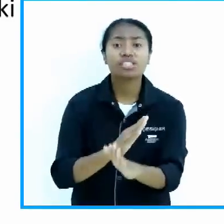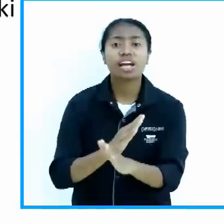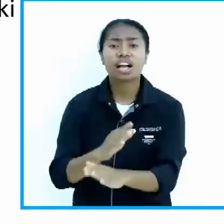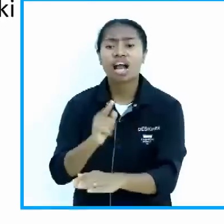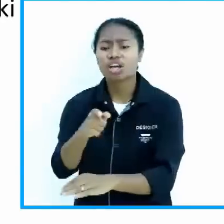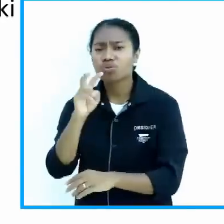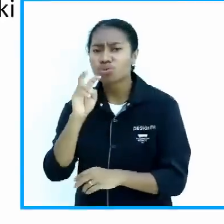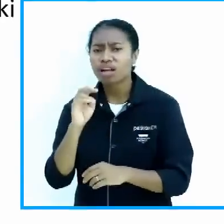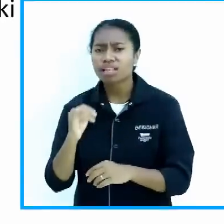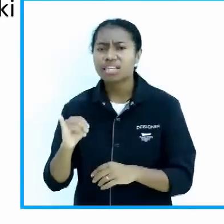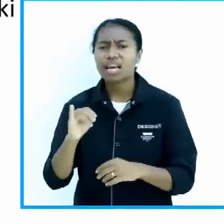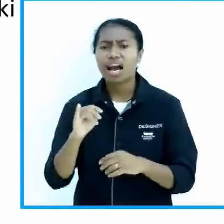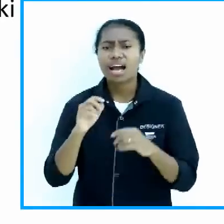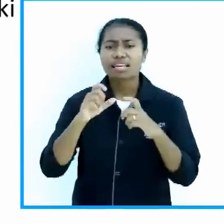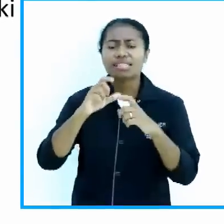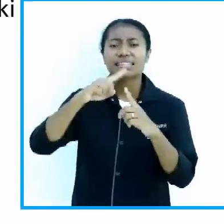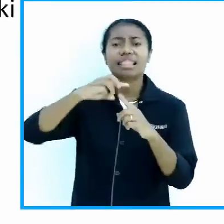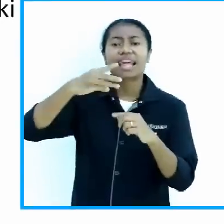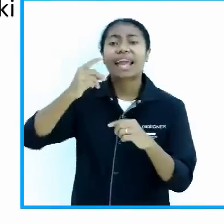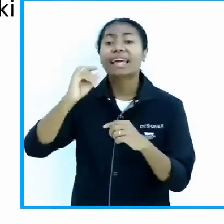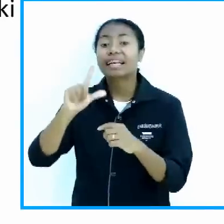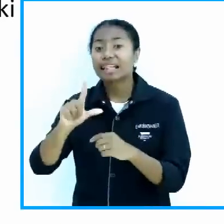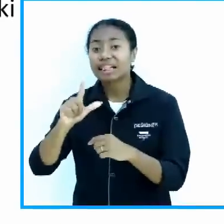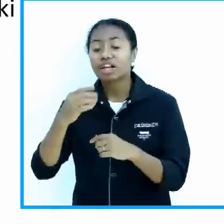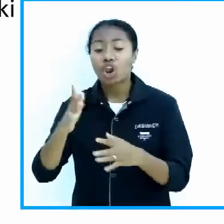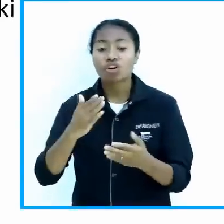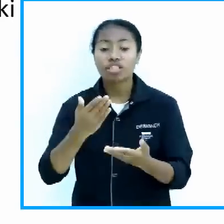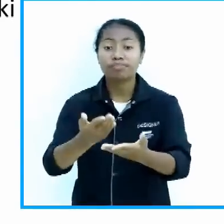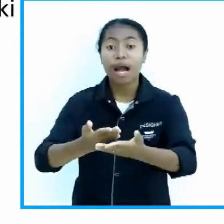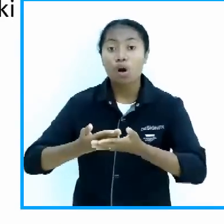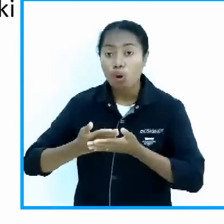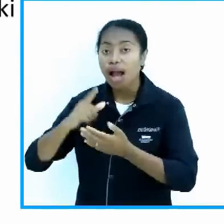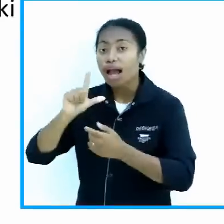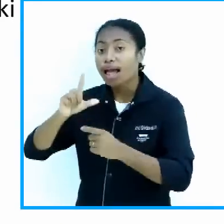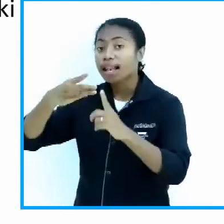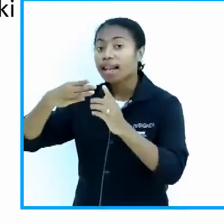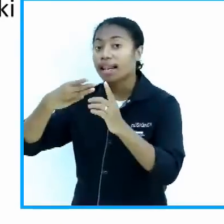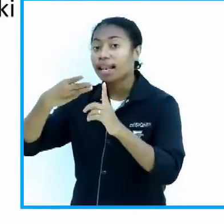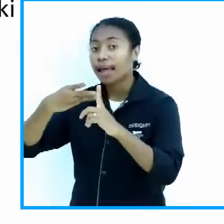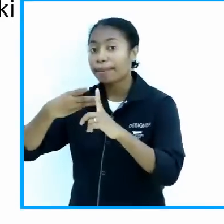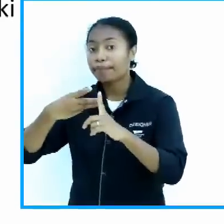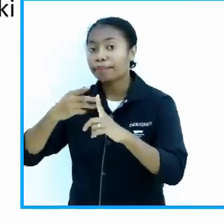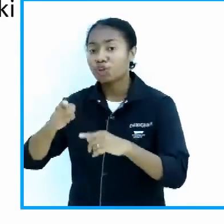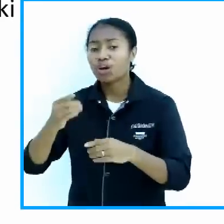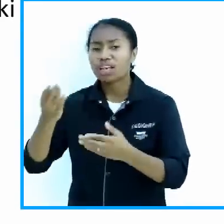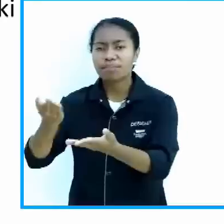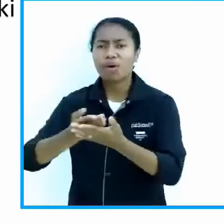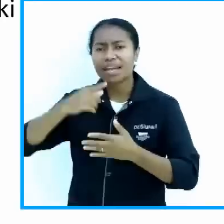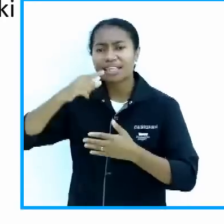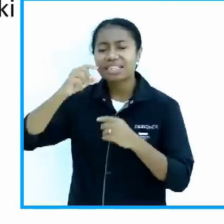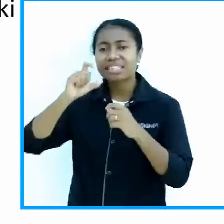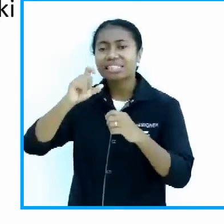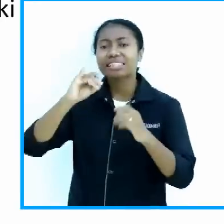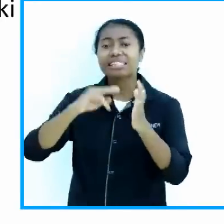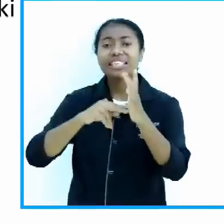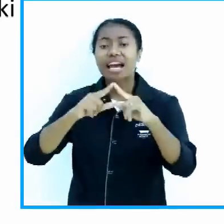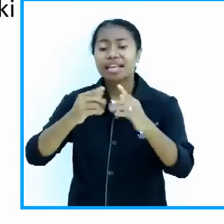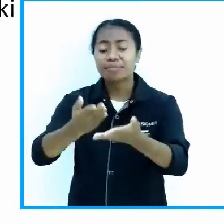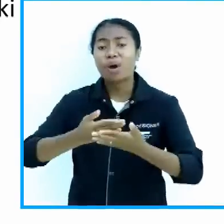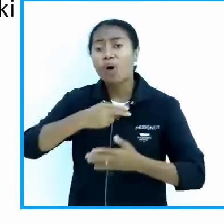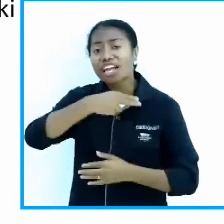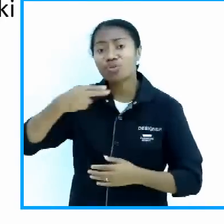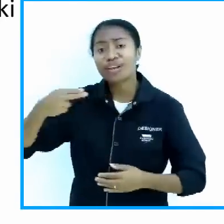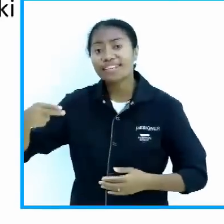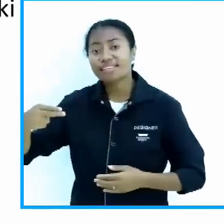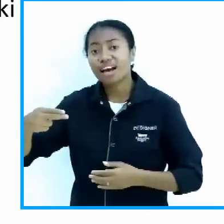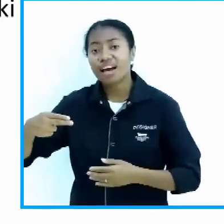ya. Dalam proses dia mau dibawa dari lab, misalnya di Cina sana, Sinovac itu kan dari Cina, mau dibawa, diimpor ke Indonesia, kemudian dibawa oleh